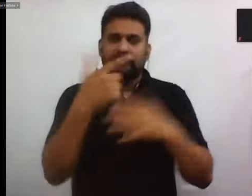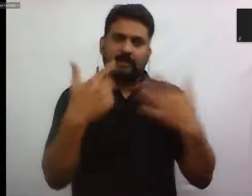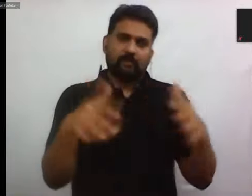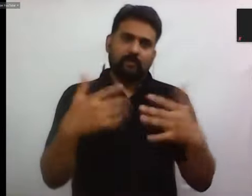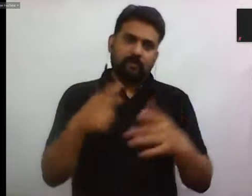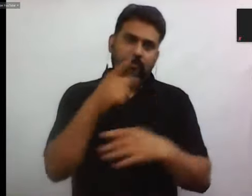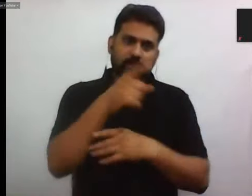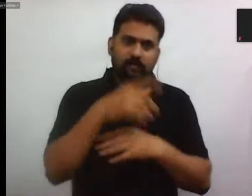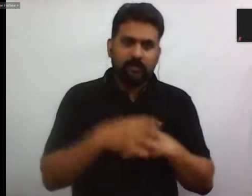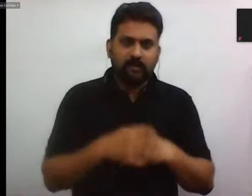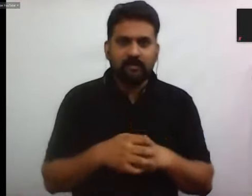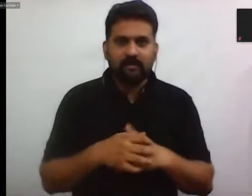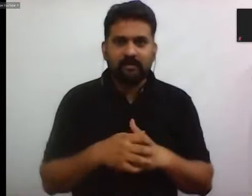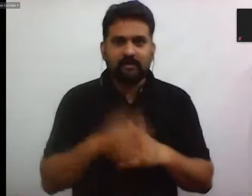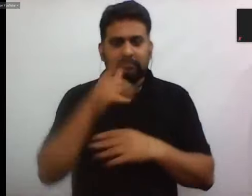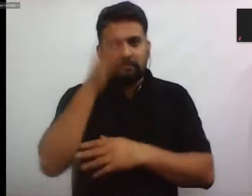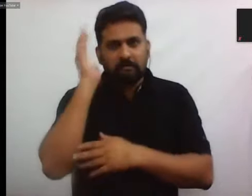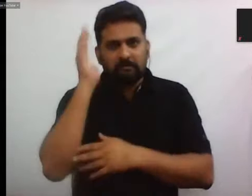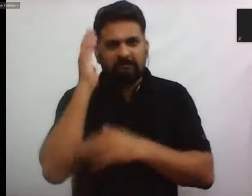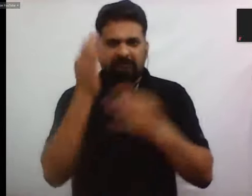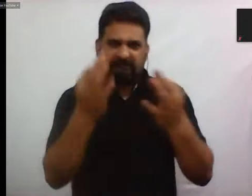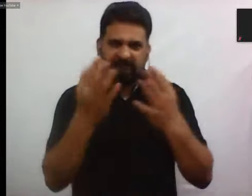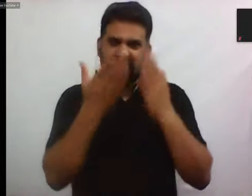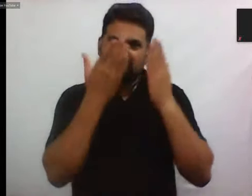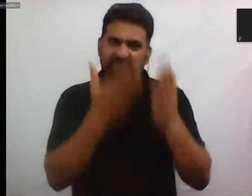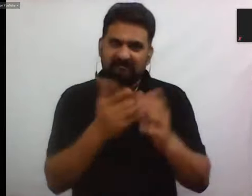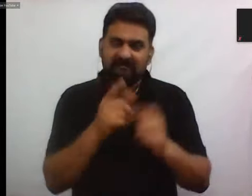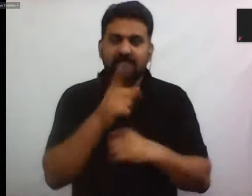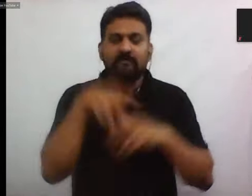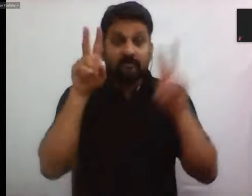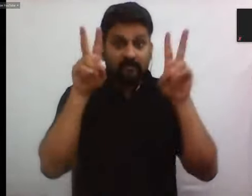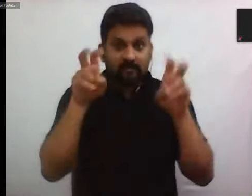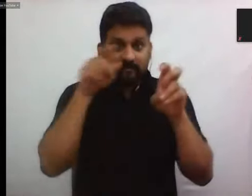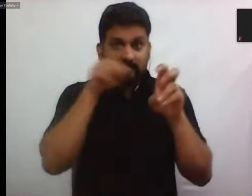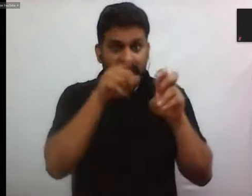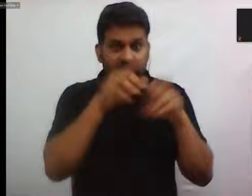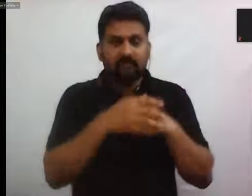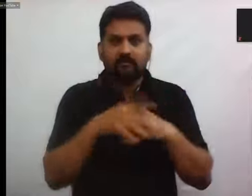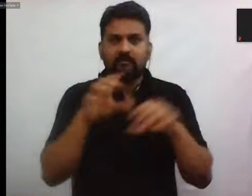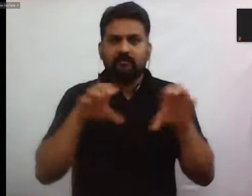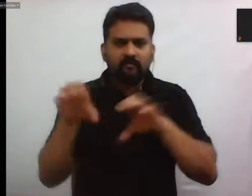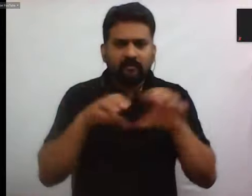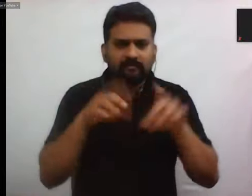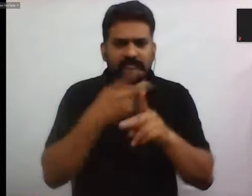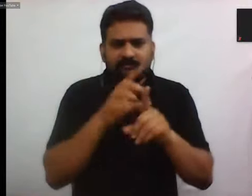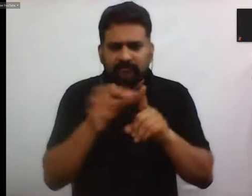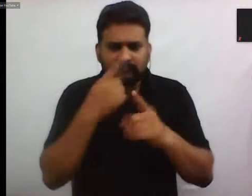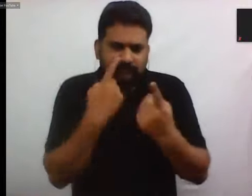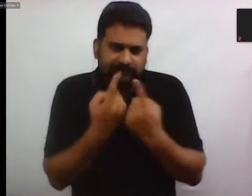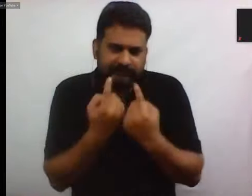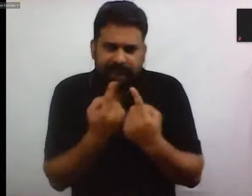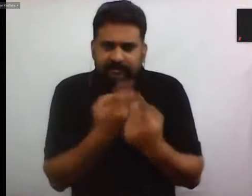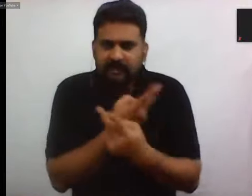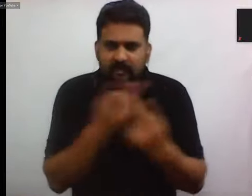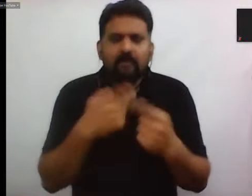अच्छे प्रेजेंटर है। एंड आपका जो टॉपिक था वो फंक्शनल असेसमेंट, उसमें हमने ये सीखा